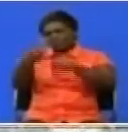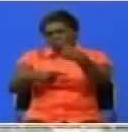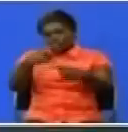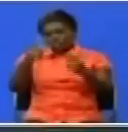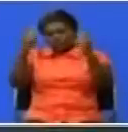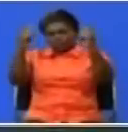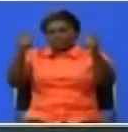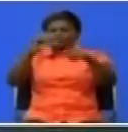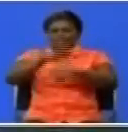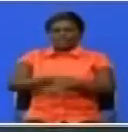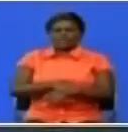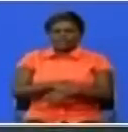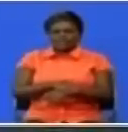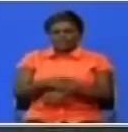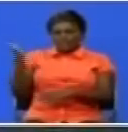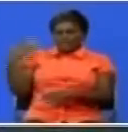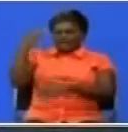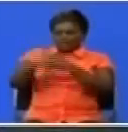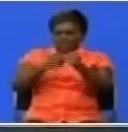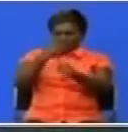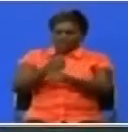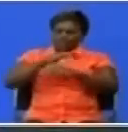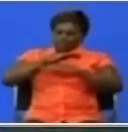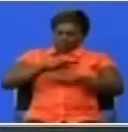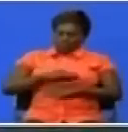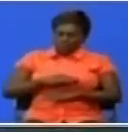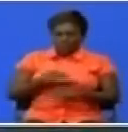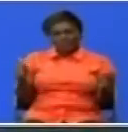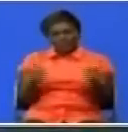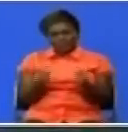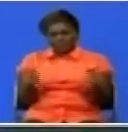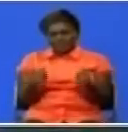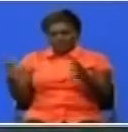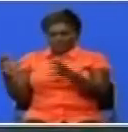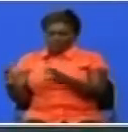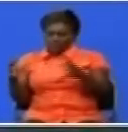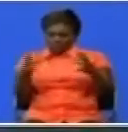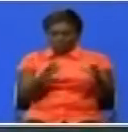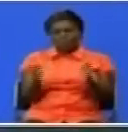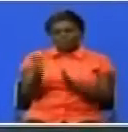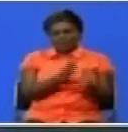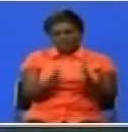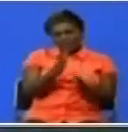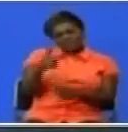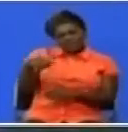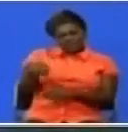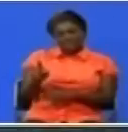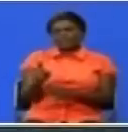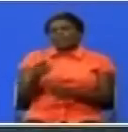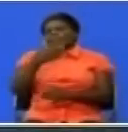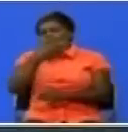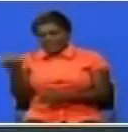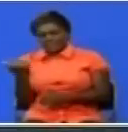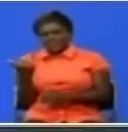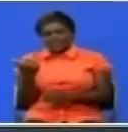huu. What we did last year was we raised the bar, and the teams are trying to organize themselves, clubs are trying to organize themselves better